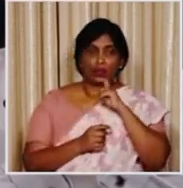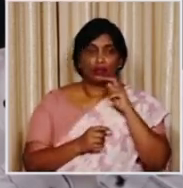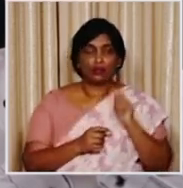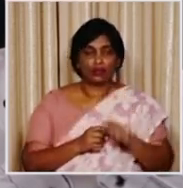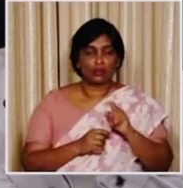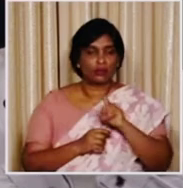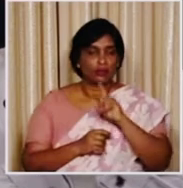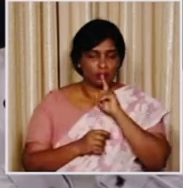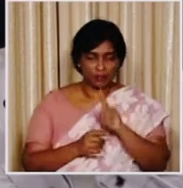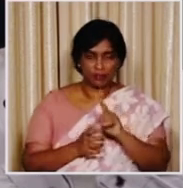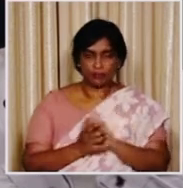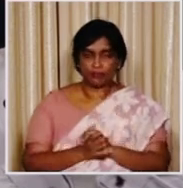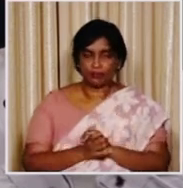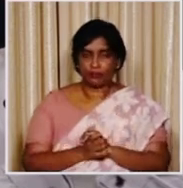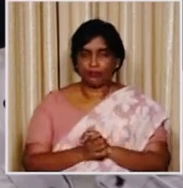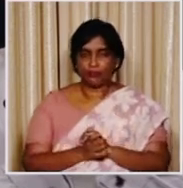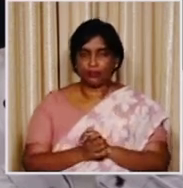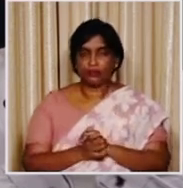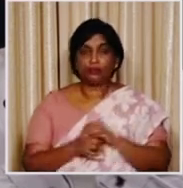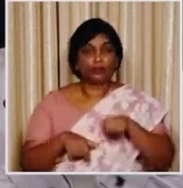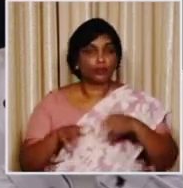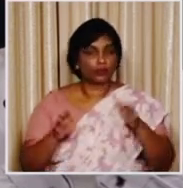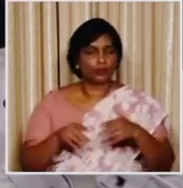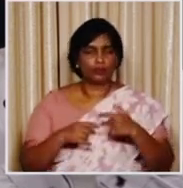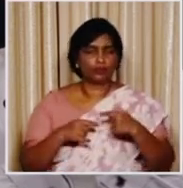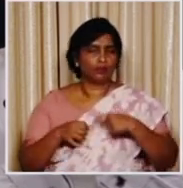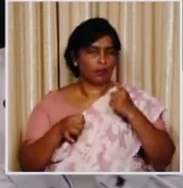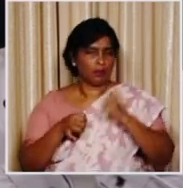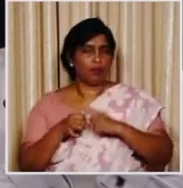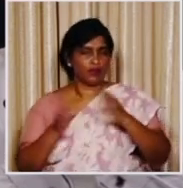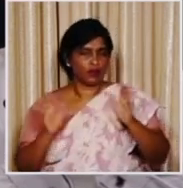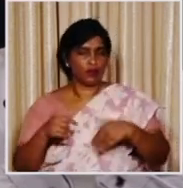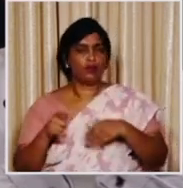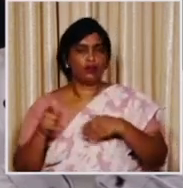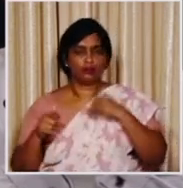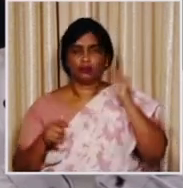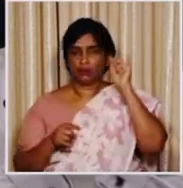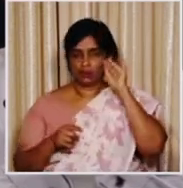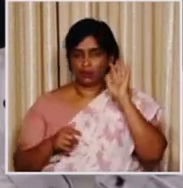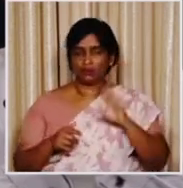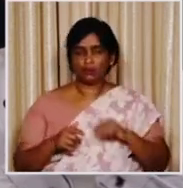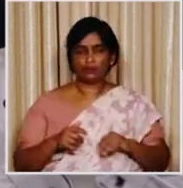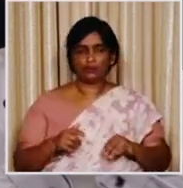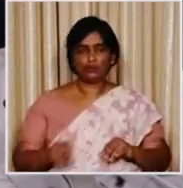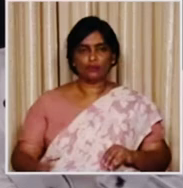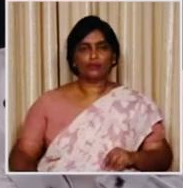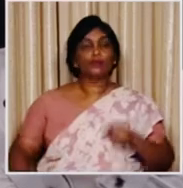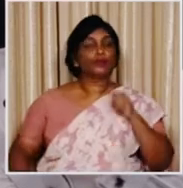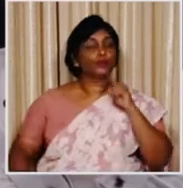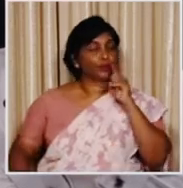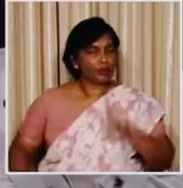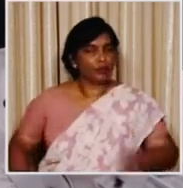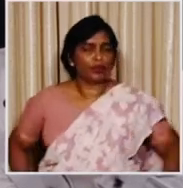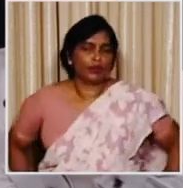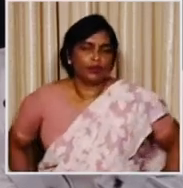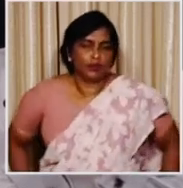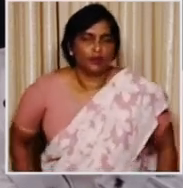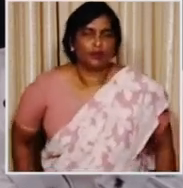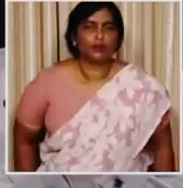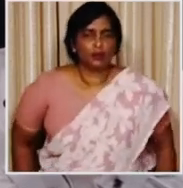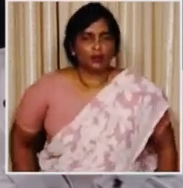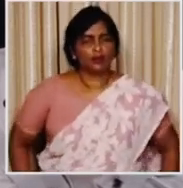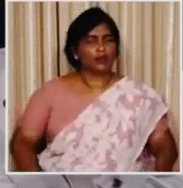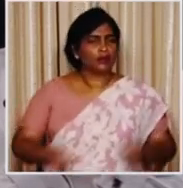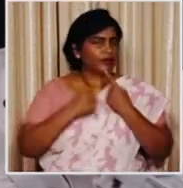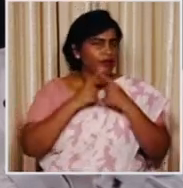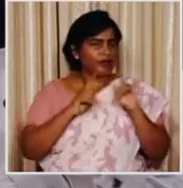මහේස්ත්‍රාත්වරයාත් සාක්ෂි දීලා තියෙනවා. තාමත් ඒ සාක්ෂි හරස් ප්‍රශ්න යන බව මට දැනගන්න ලැබුණා. ඉතින් මේ වගේ නොයෙකුත් දේවල් දිහා බලමු. ඒ